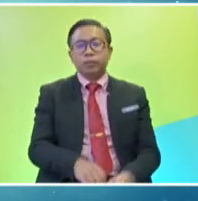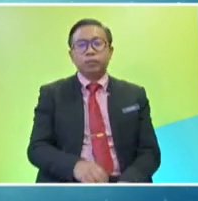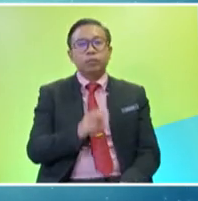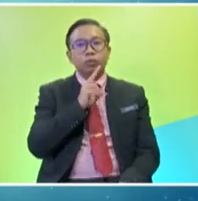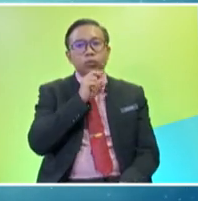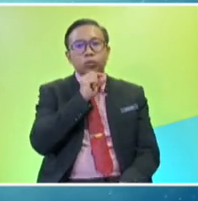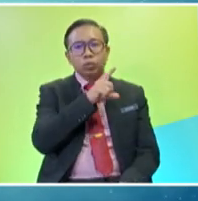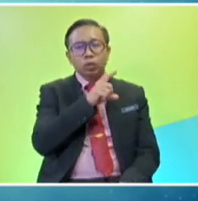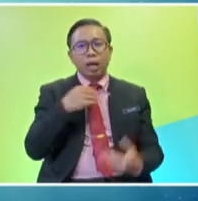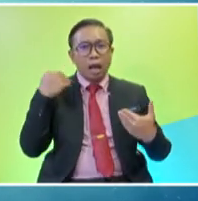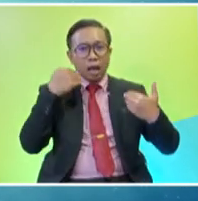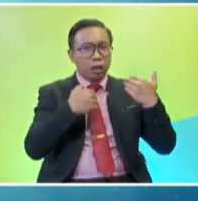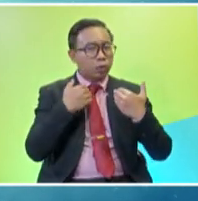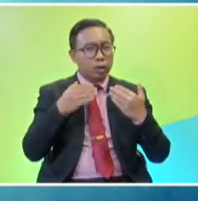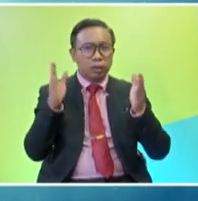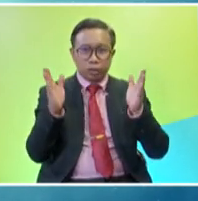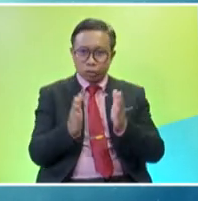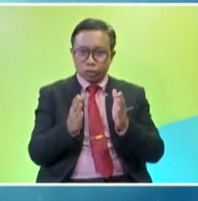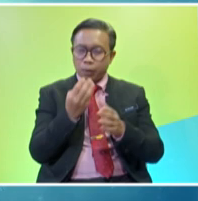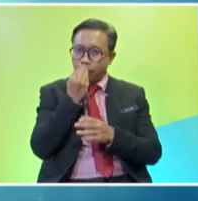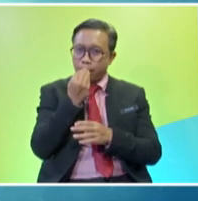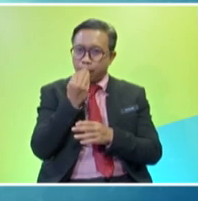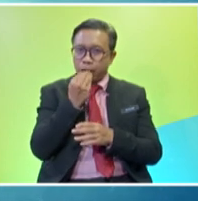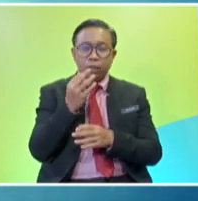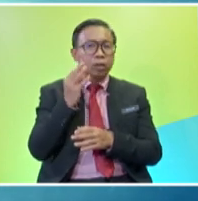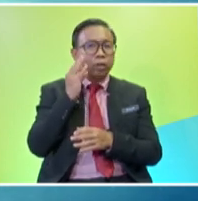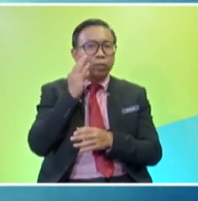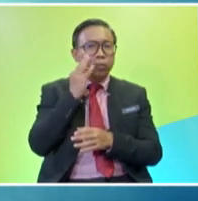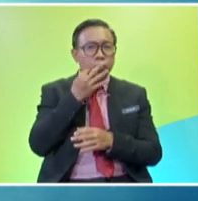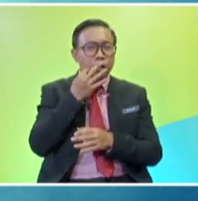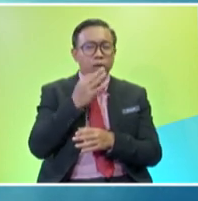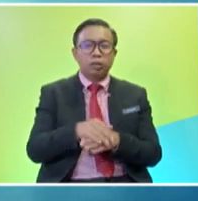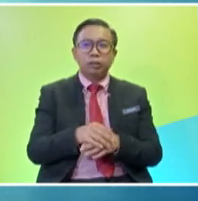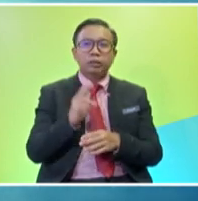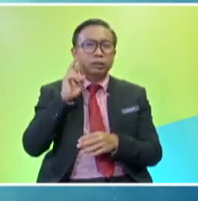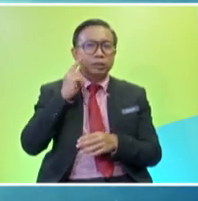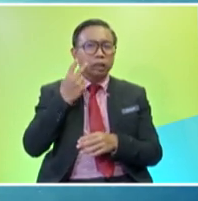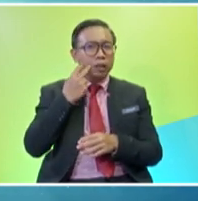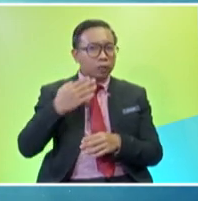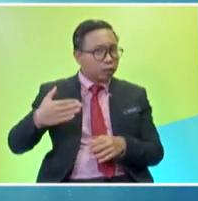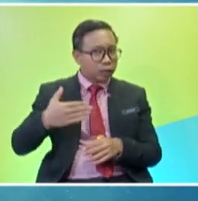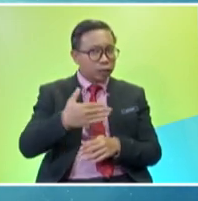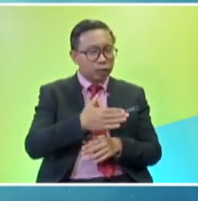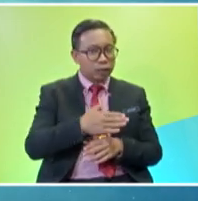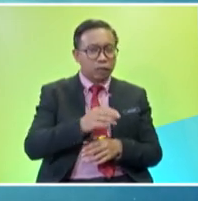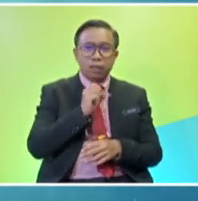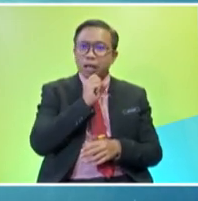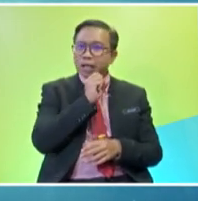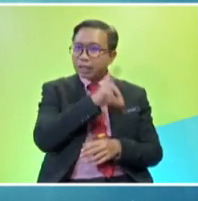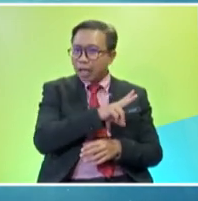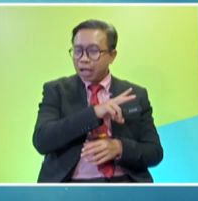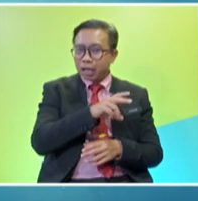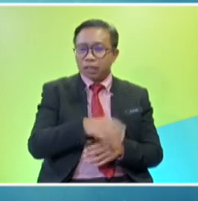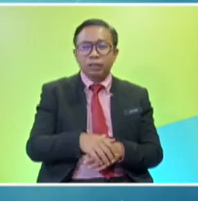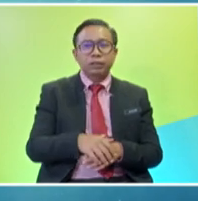kecil ia memakan buah-buahan dan sayur-sayuran ikan katak dan cacing